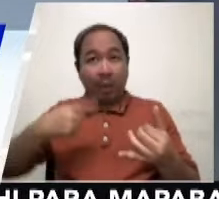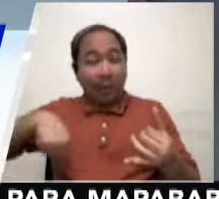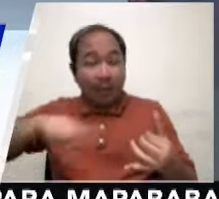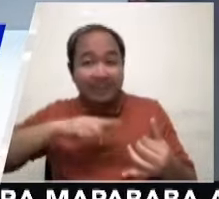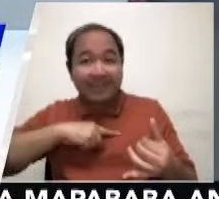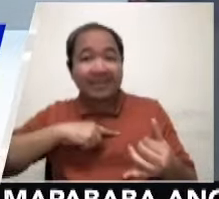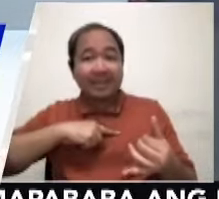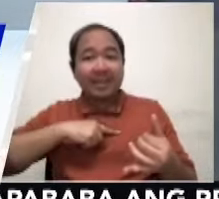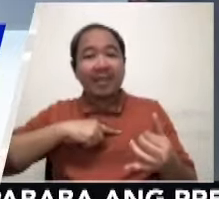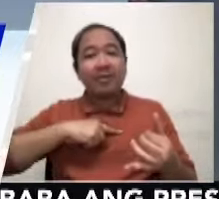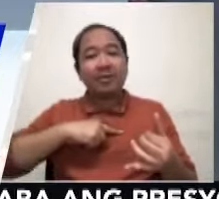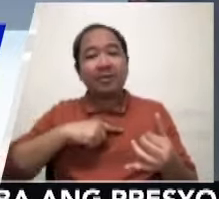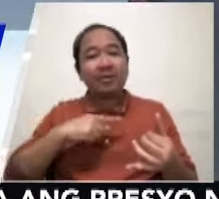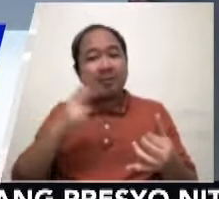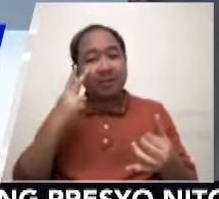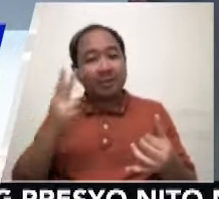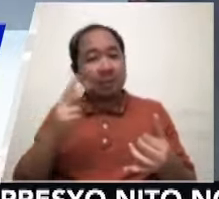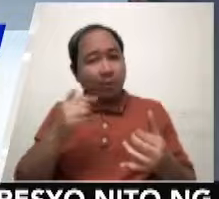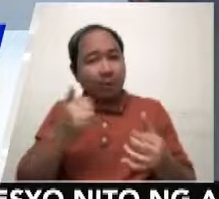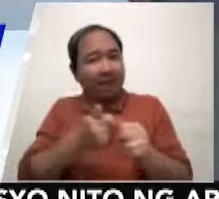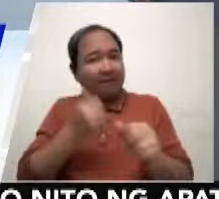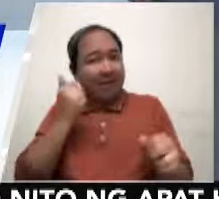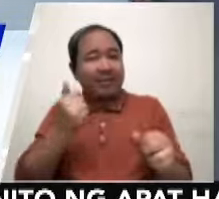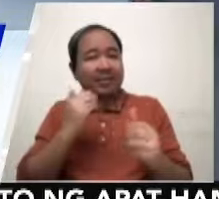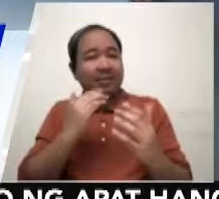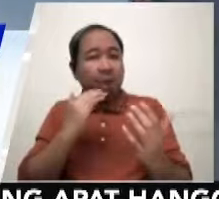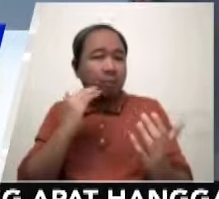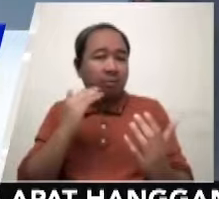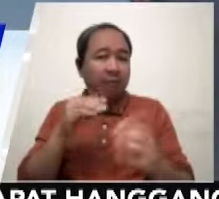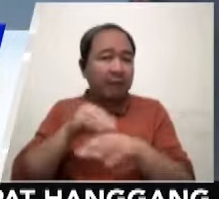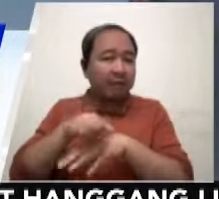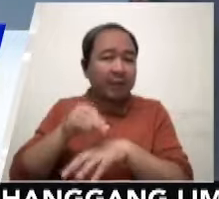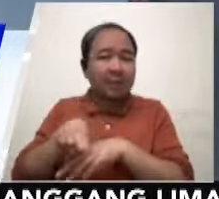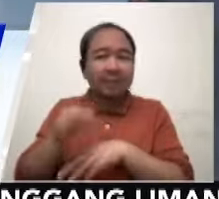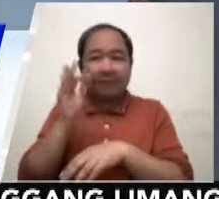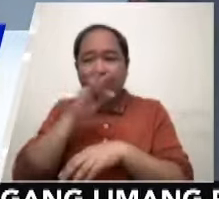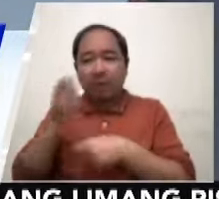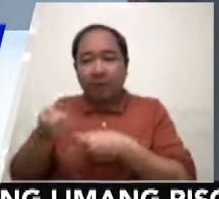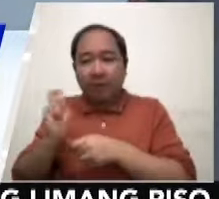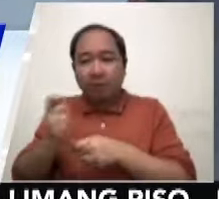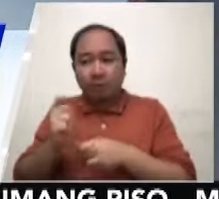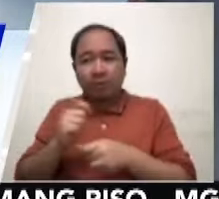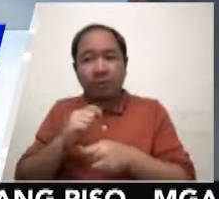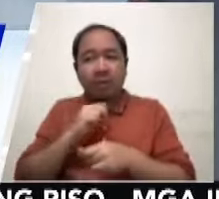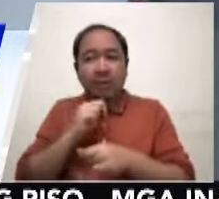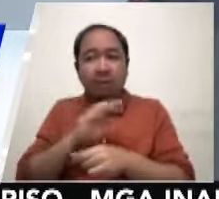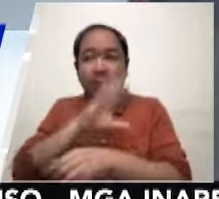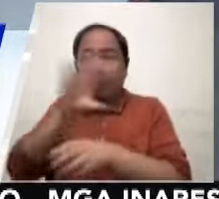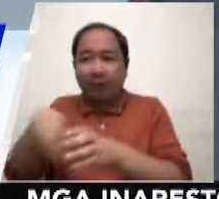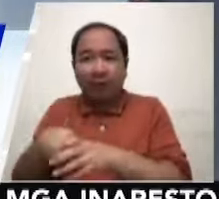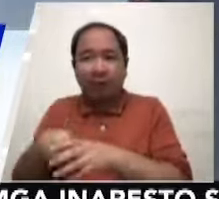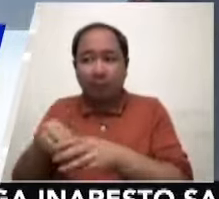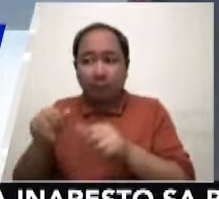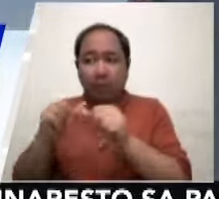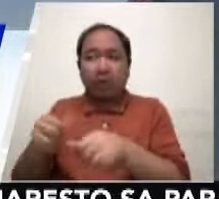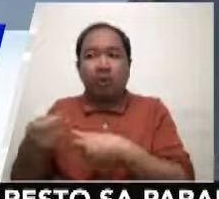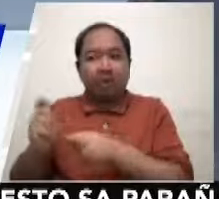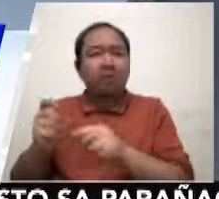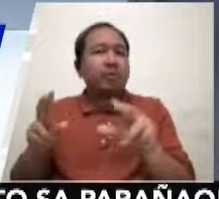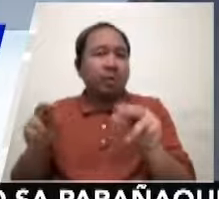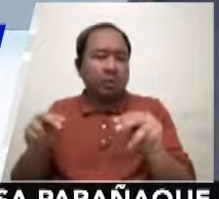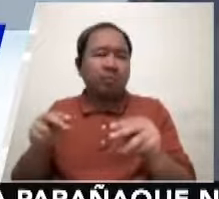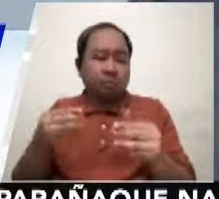or to advise our Filipino fishermen not to be engaged in fishing in these areas. Dahil again,